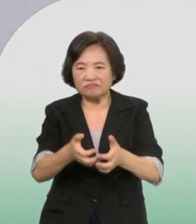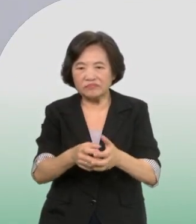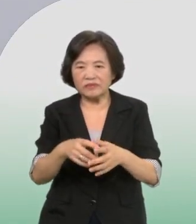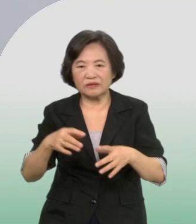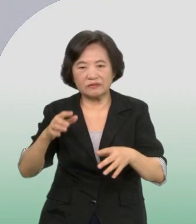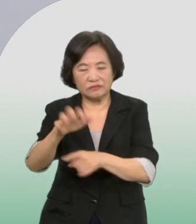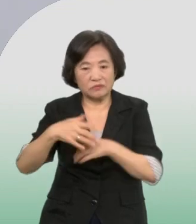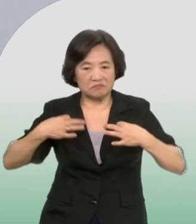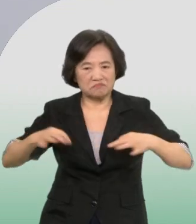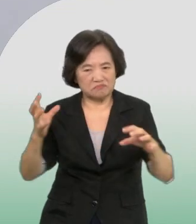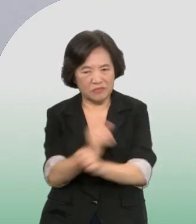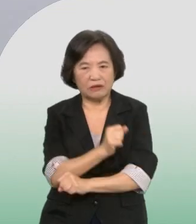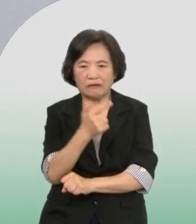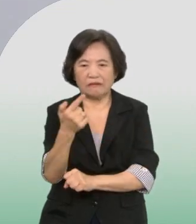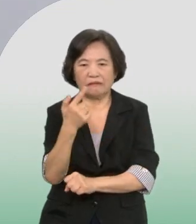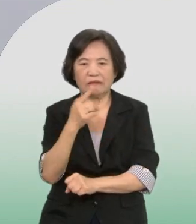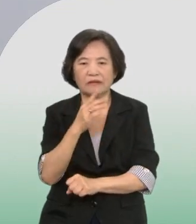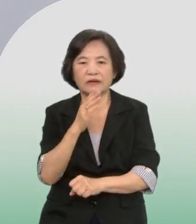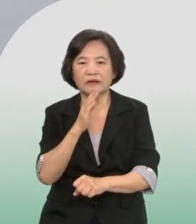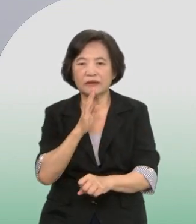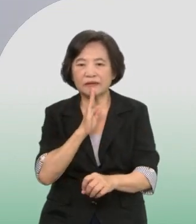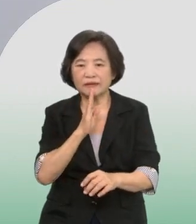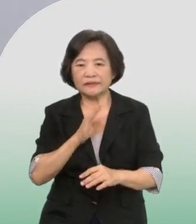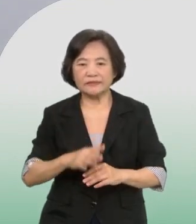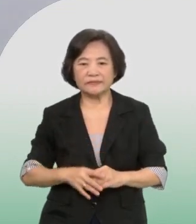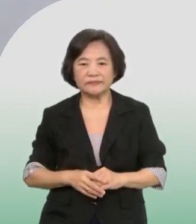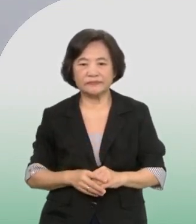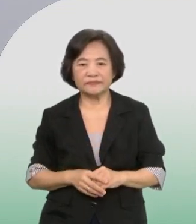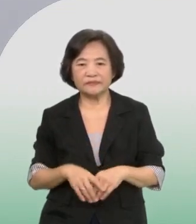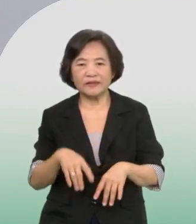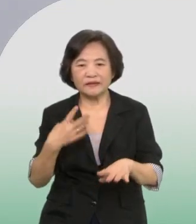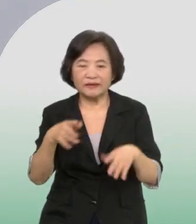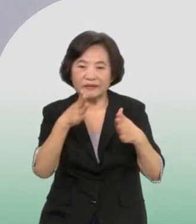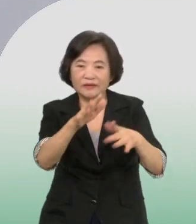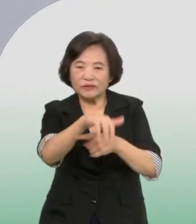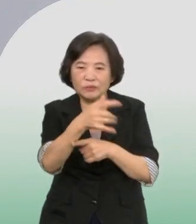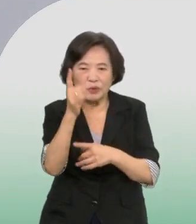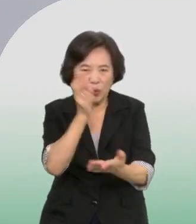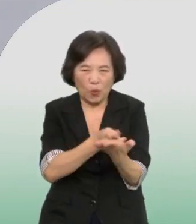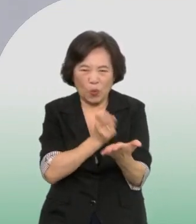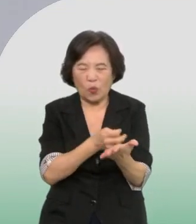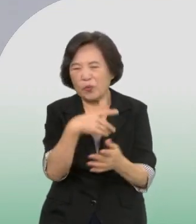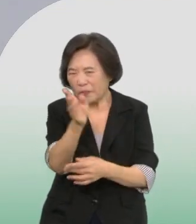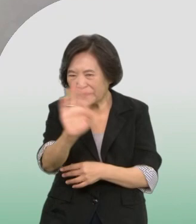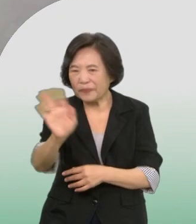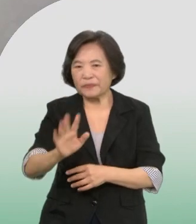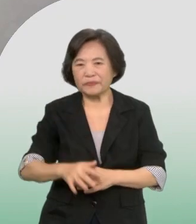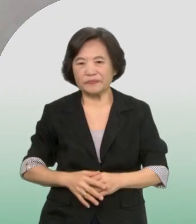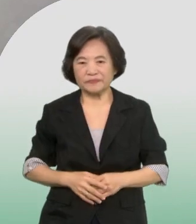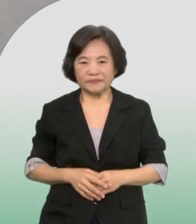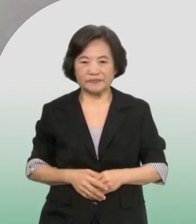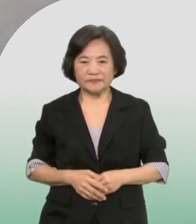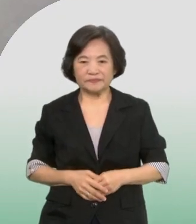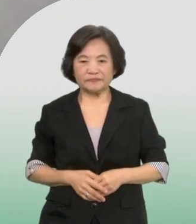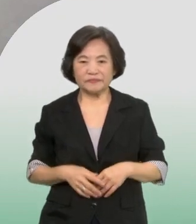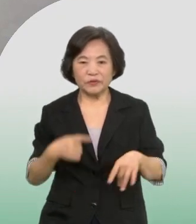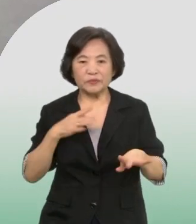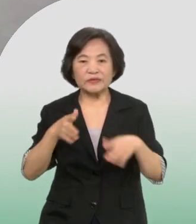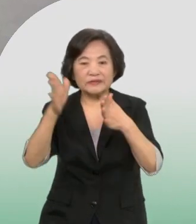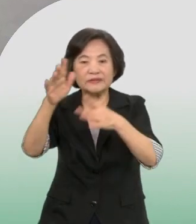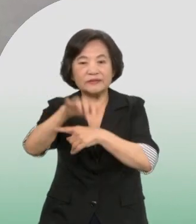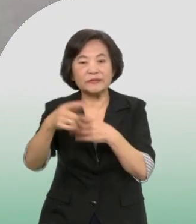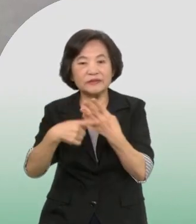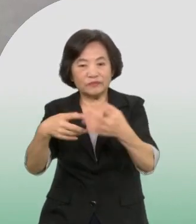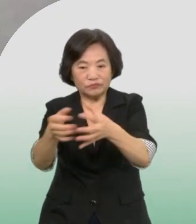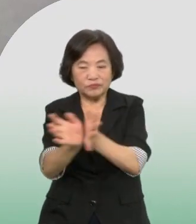农损，特别是农损，真的不要对农民那么严格。 积极的向农业